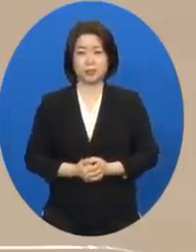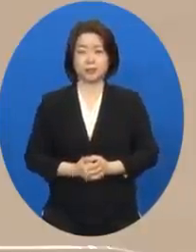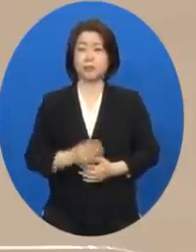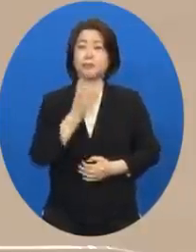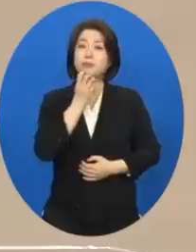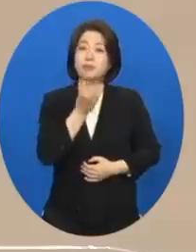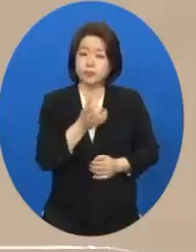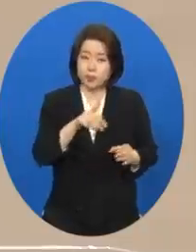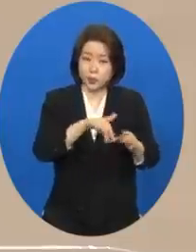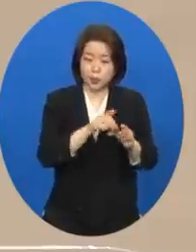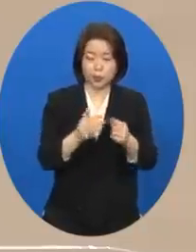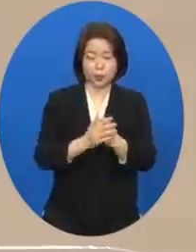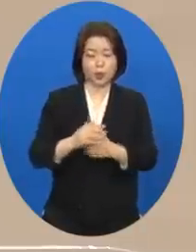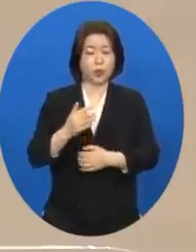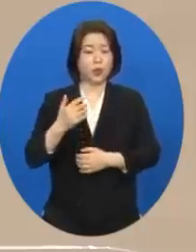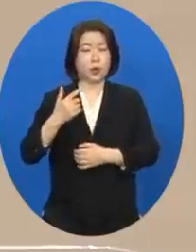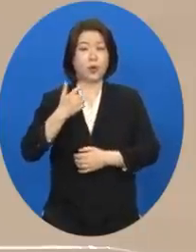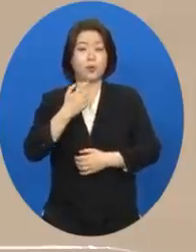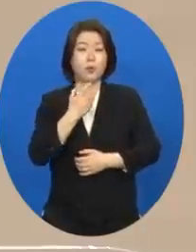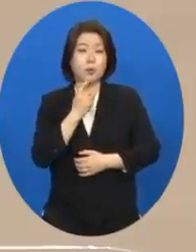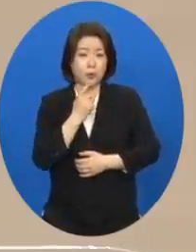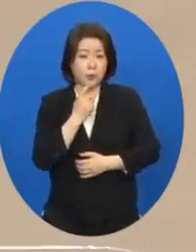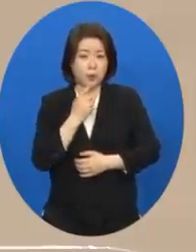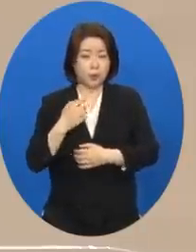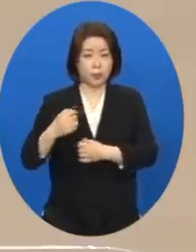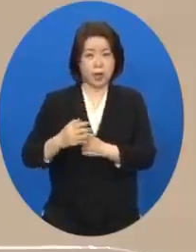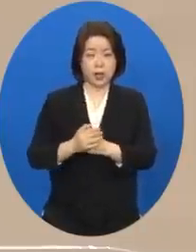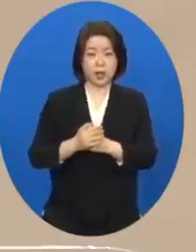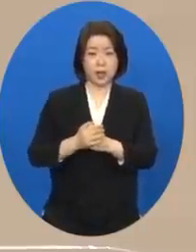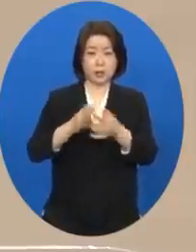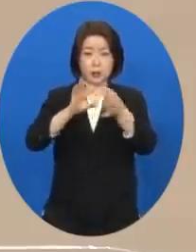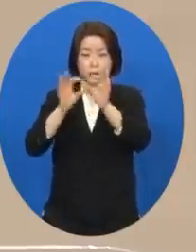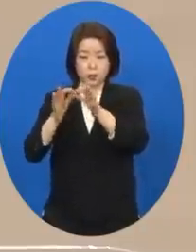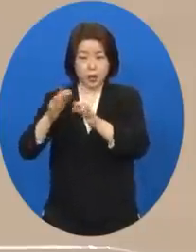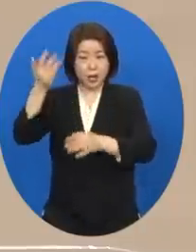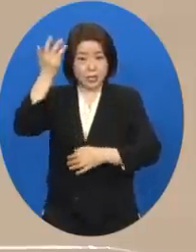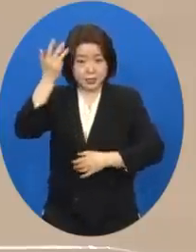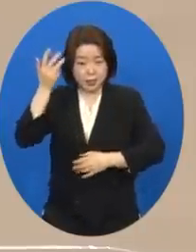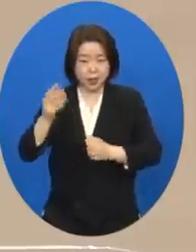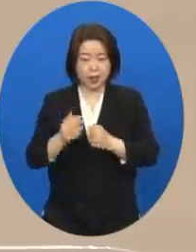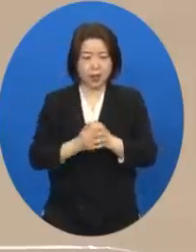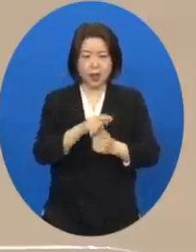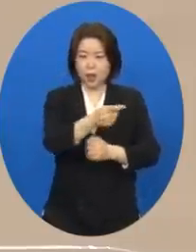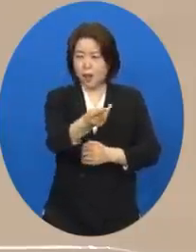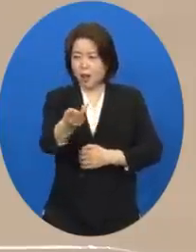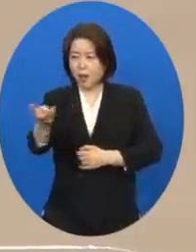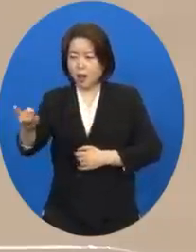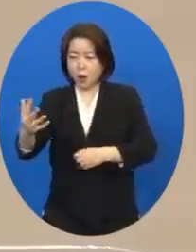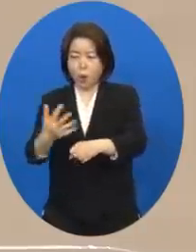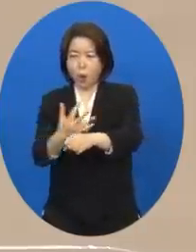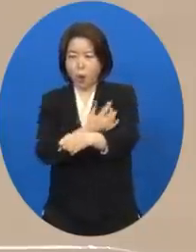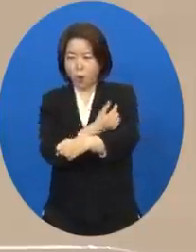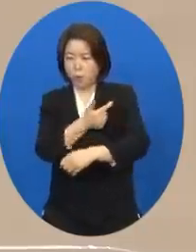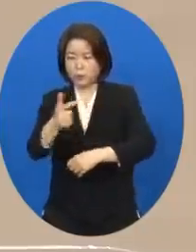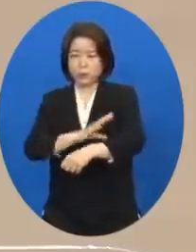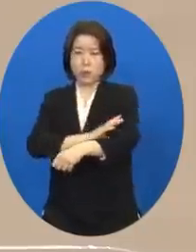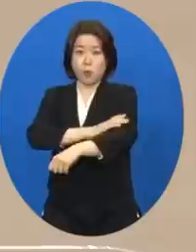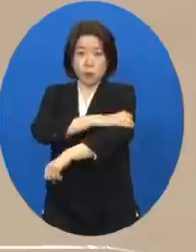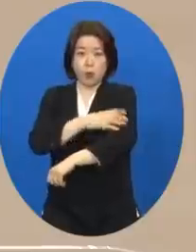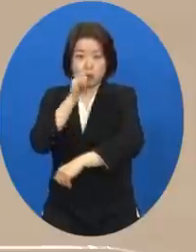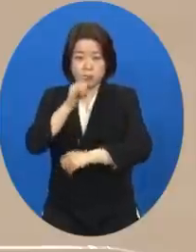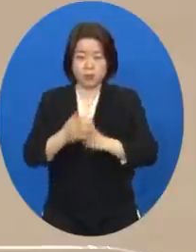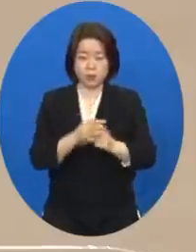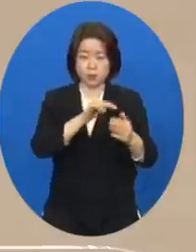유대교로 로마 그리고 헬라 차다 엄청난 세력입니다 그